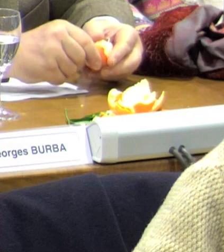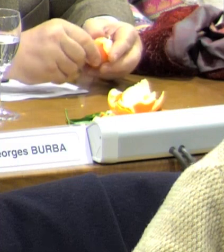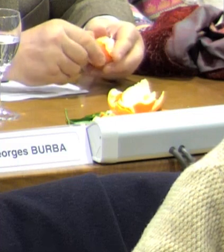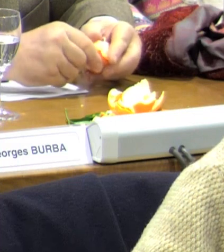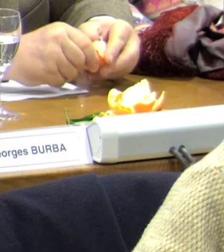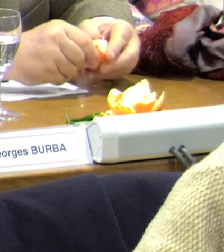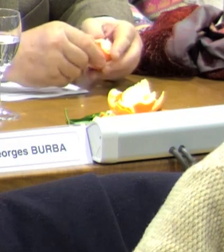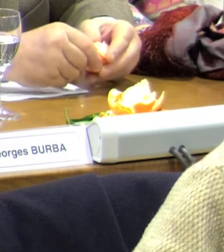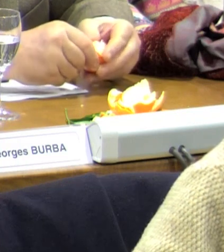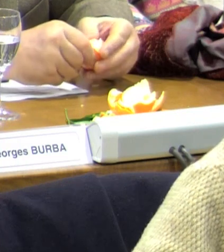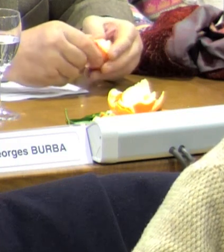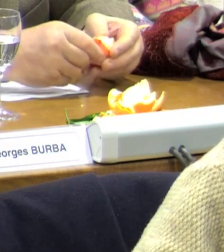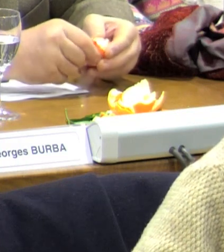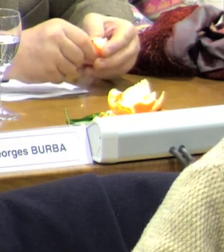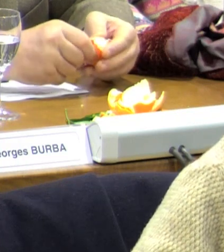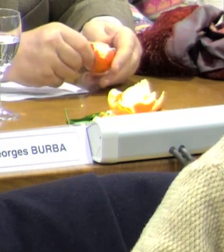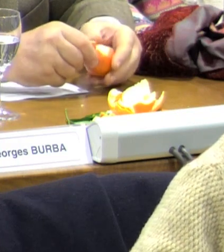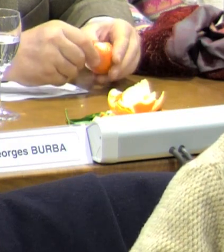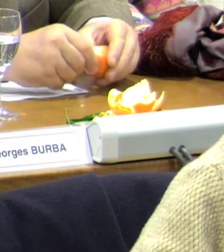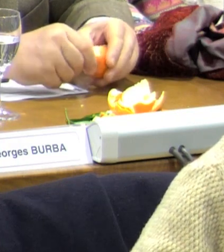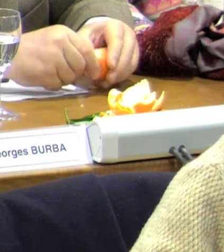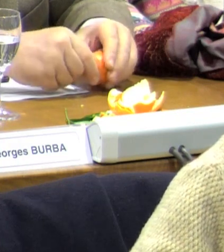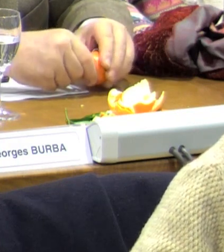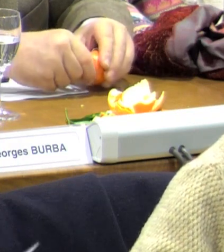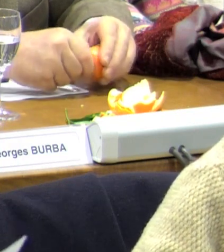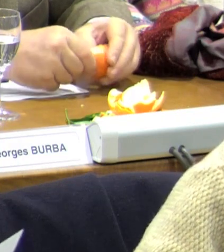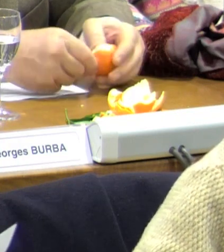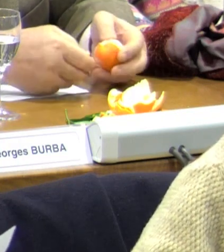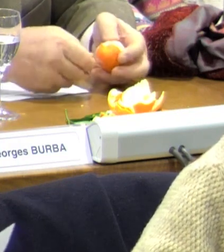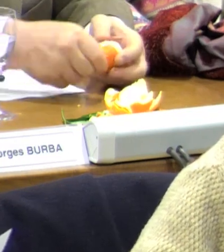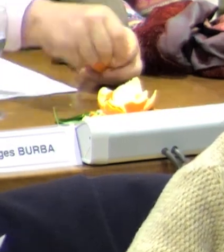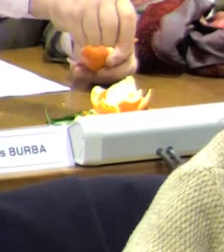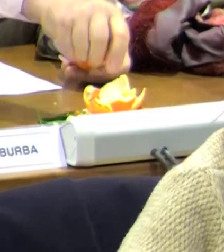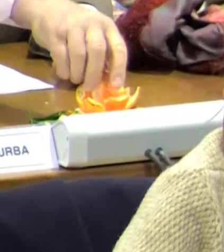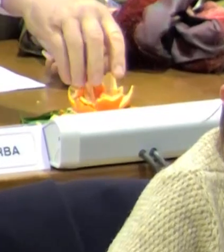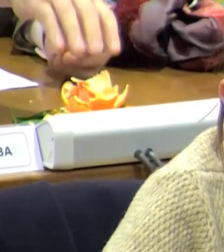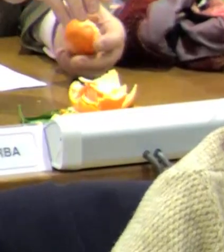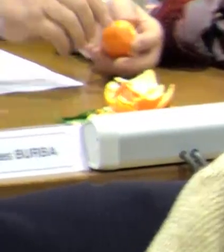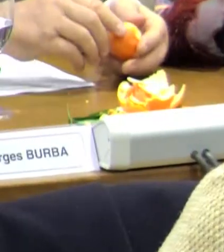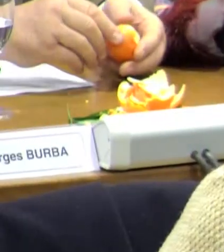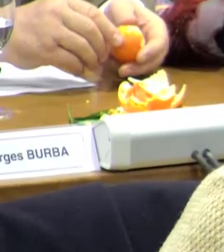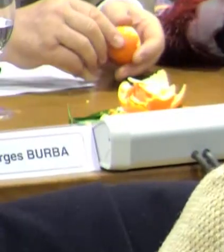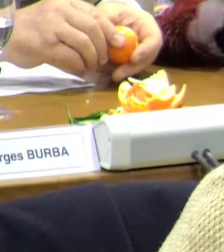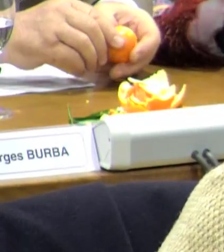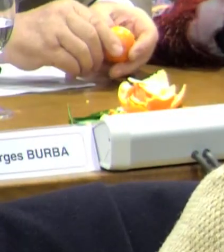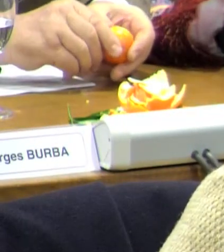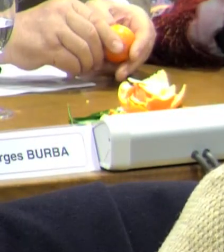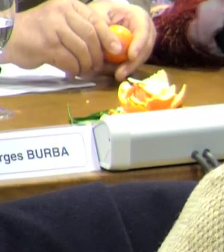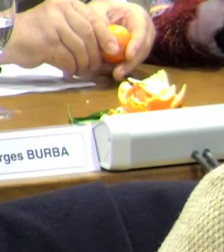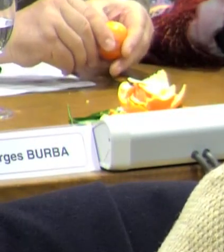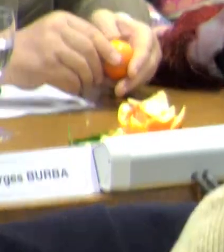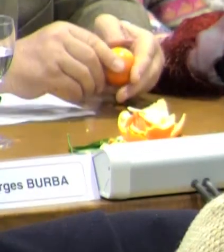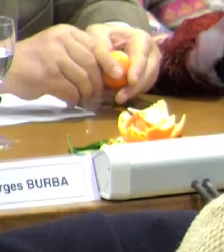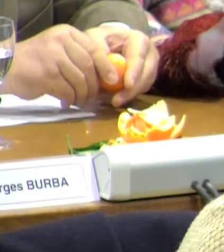dérouler sur plusieurs phases pour tenir compte des usages actuels de la place le marché des non sédentaires les occupations par des terrasses